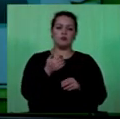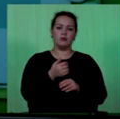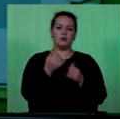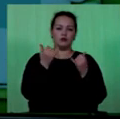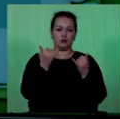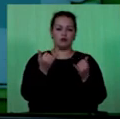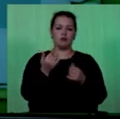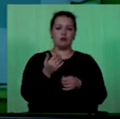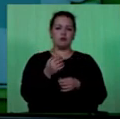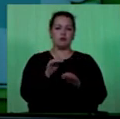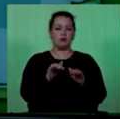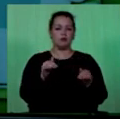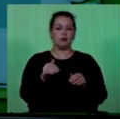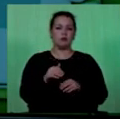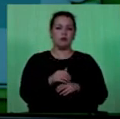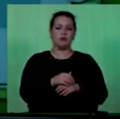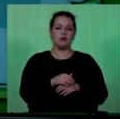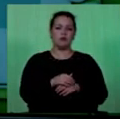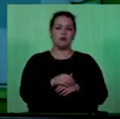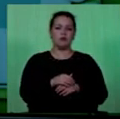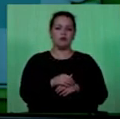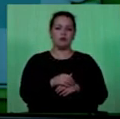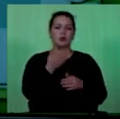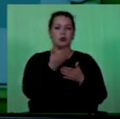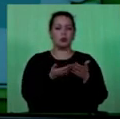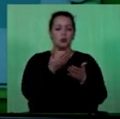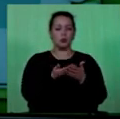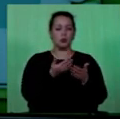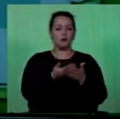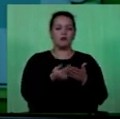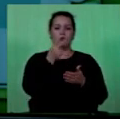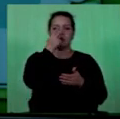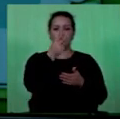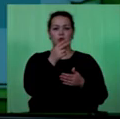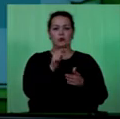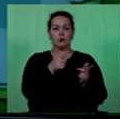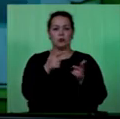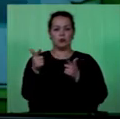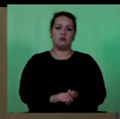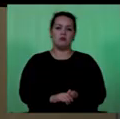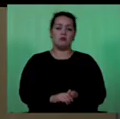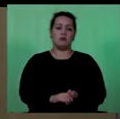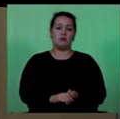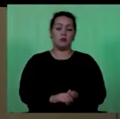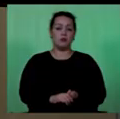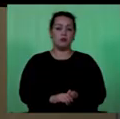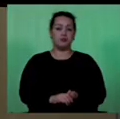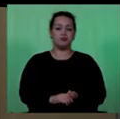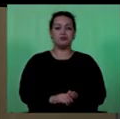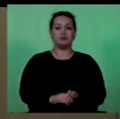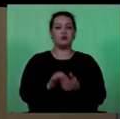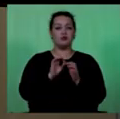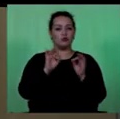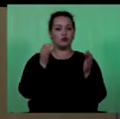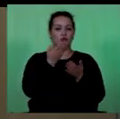Сейчас, ребятки, прослушайте, какие советы для вас приготовила Симка. Изумительный совет дает